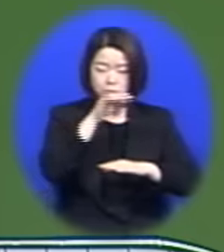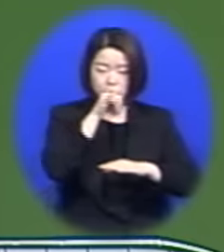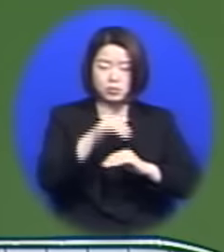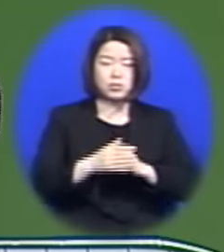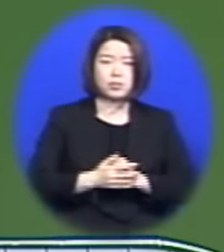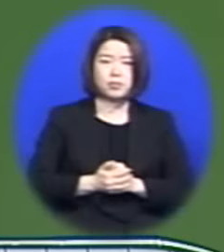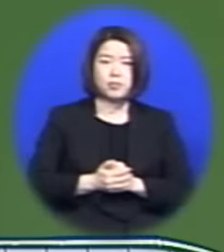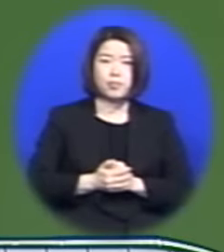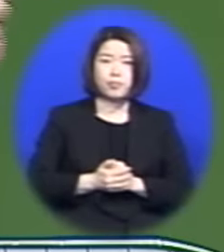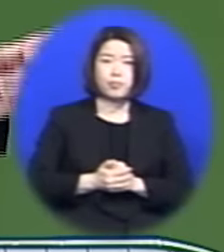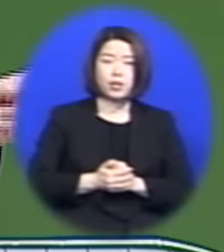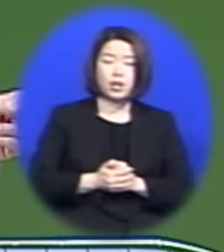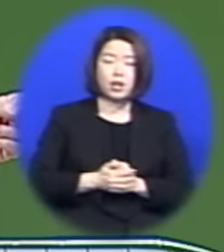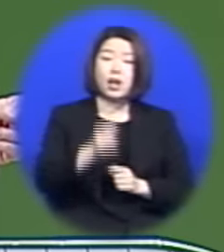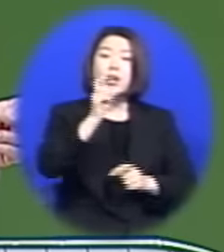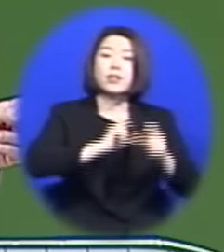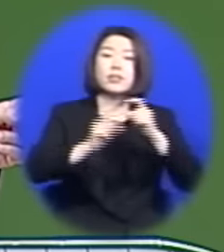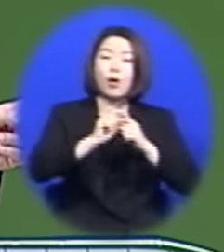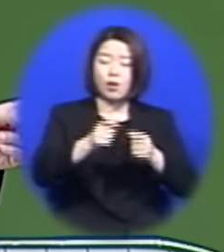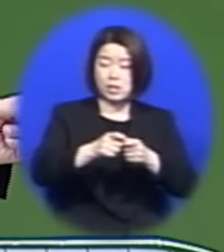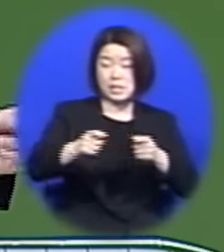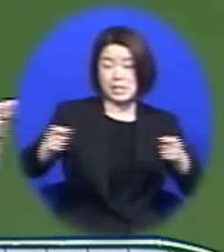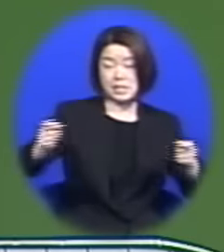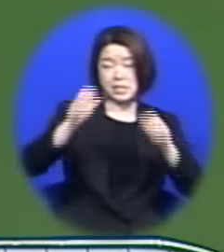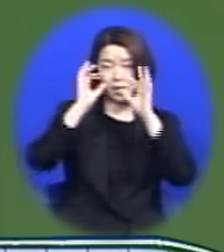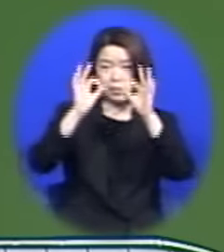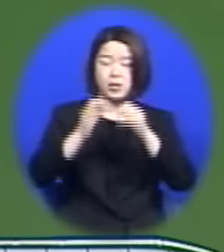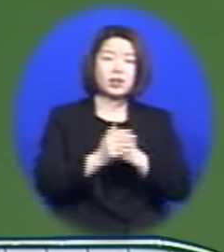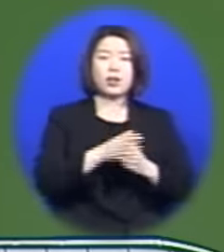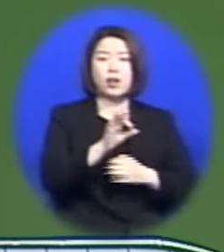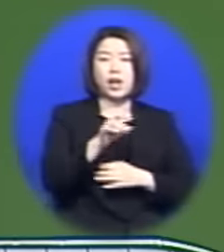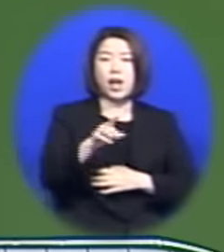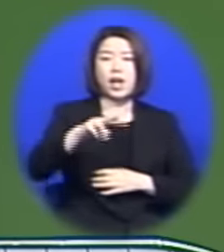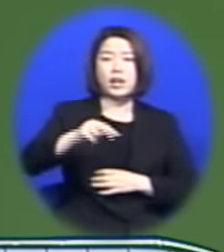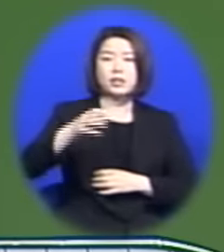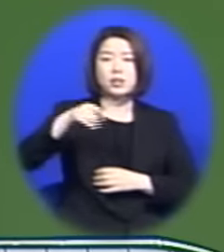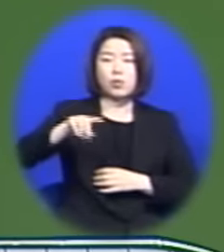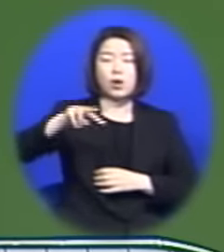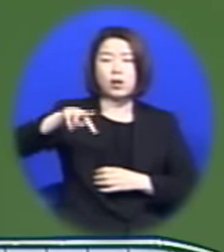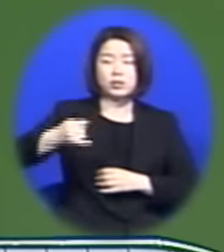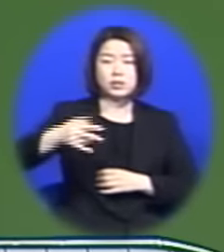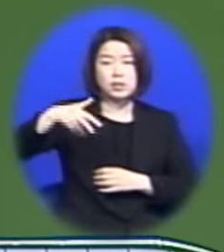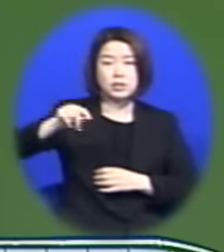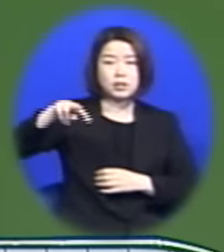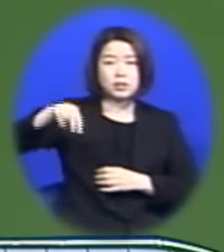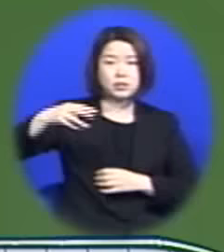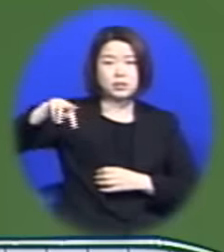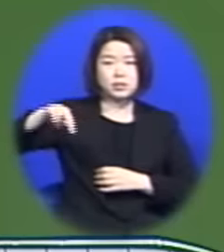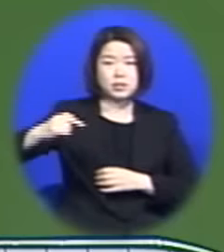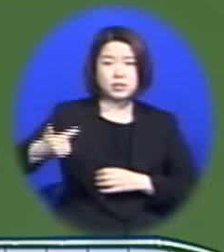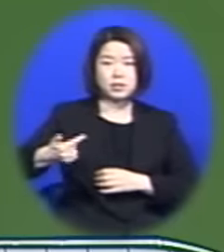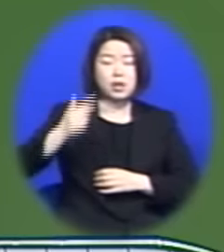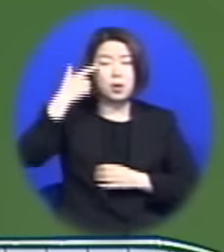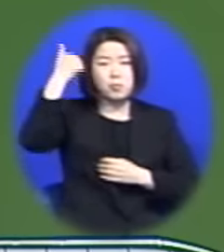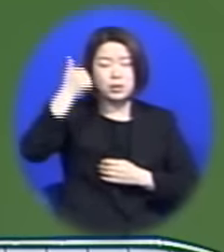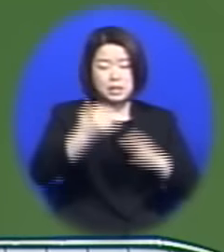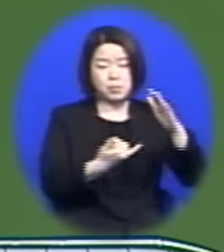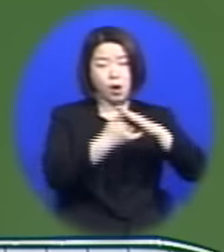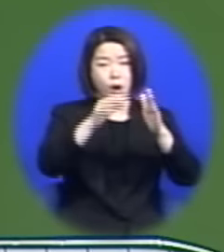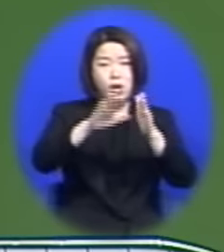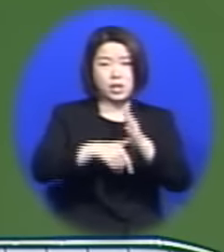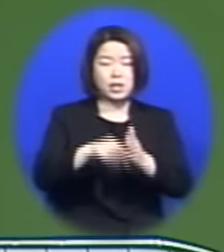했습니다 조금 더 길게 봐야 돼요 에드워드 저드슨 목사님은 어릴 때 아버지의 실패를